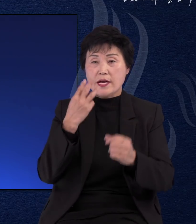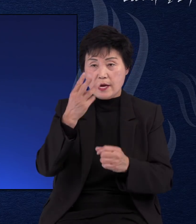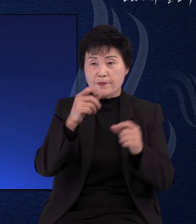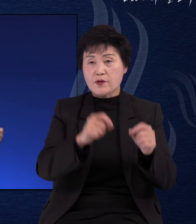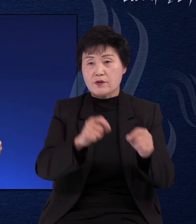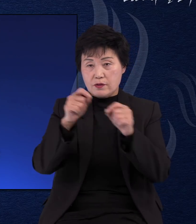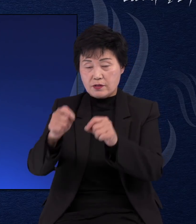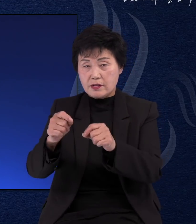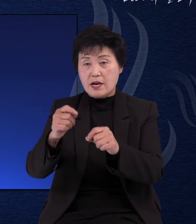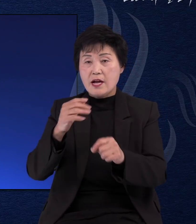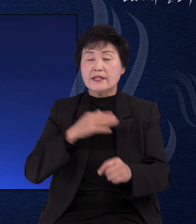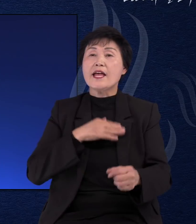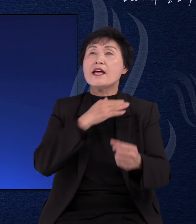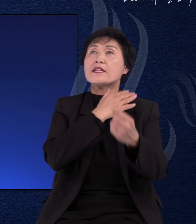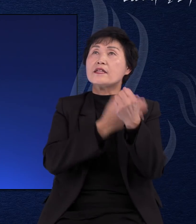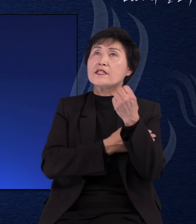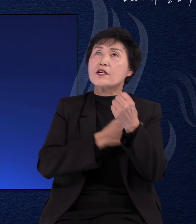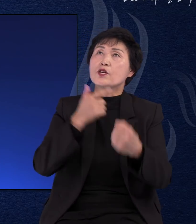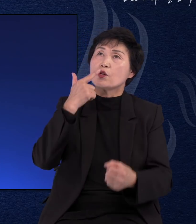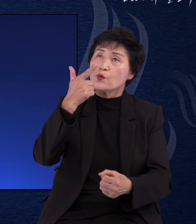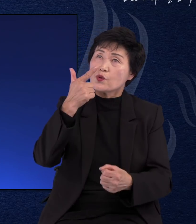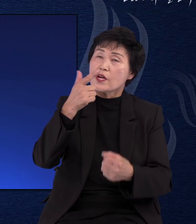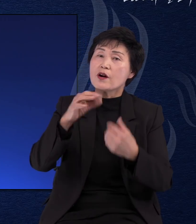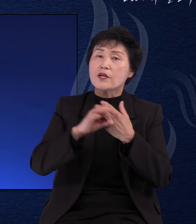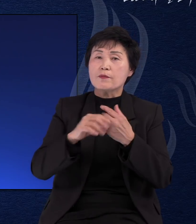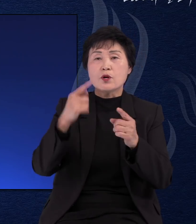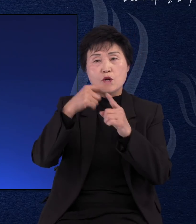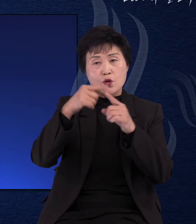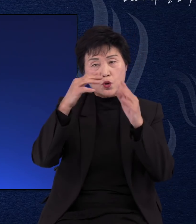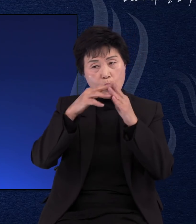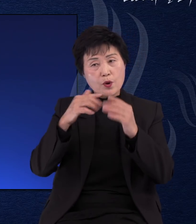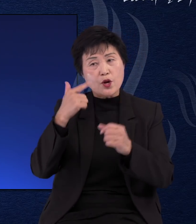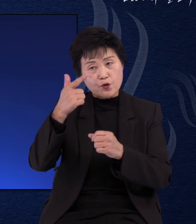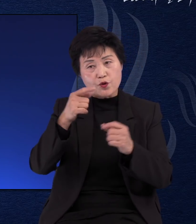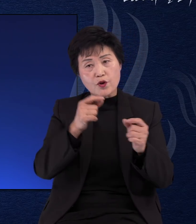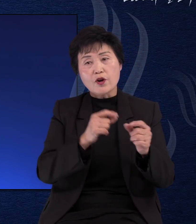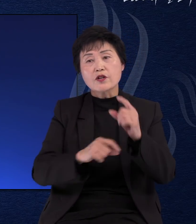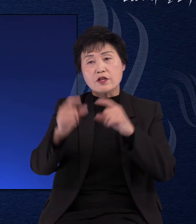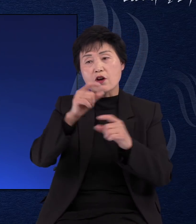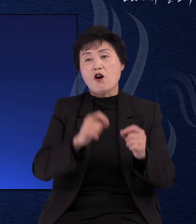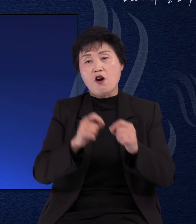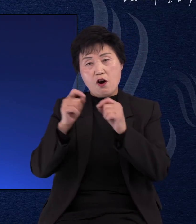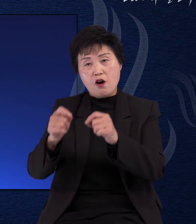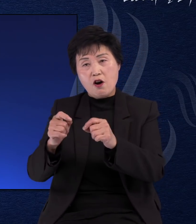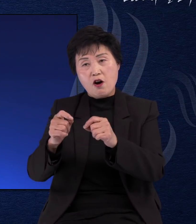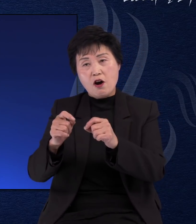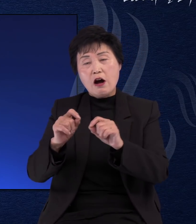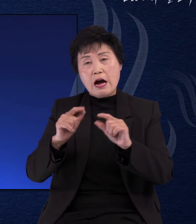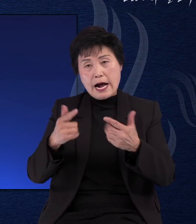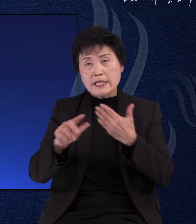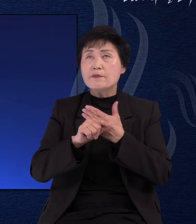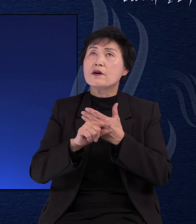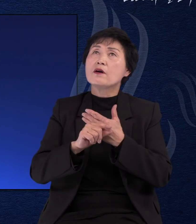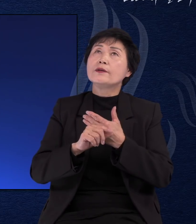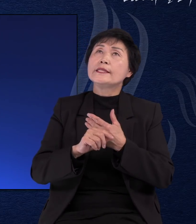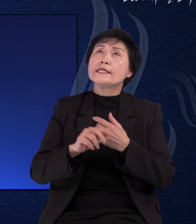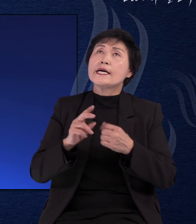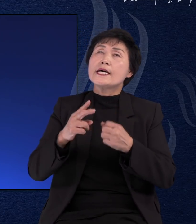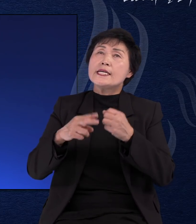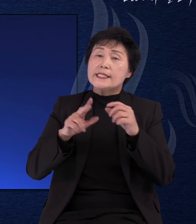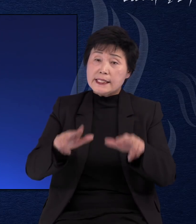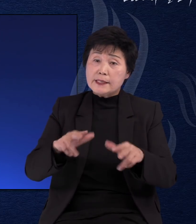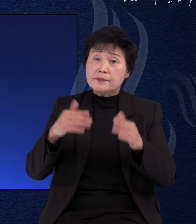능력이 6개월짜리면 6개월 더 교회는 이어지겠지만, 지금 아니라고 하면 내가 2년 반 동안 있었던 이 성도들이 어디로 가야